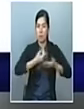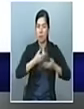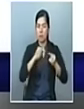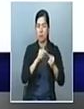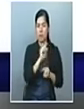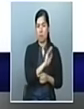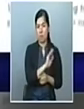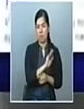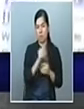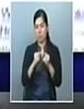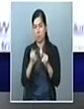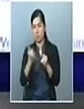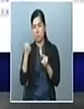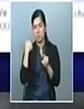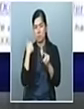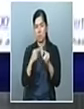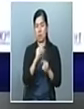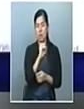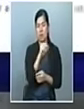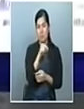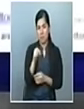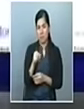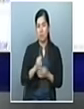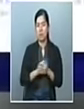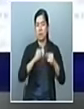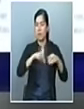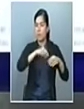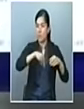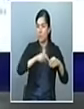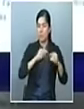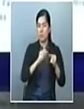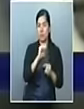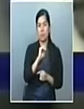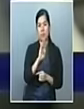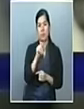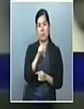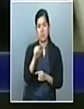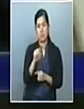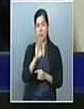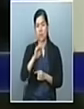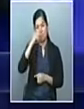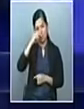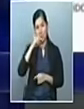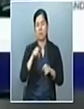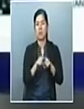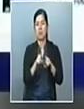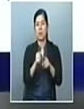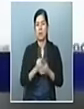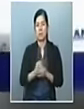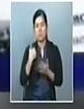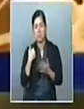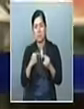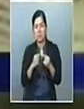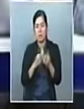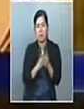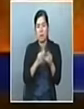ศ 50% และเน้นเฉพาะในประเทศ 44% ธุรกิจอีคอมเมิร์ซในประเทศไทยเองก็มีจุดด้อยตรงที่ตลาดแคบ